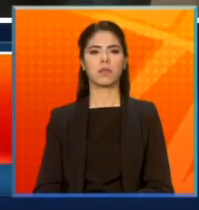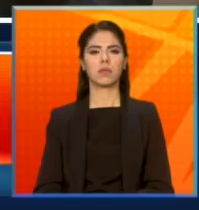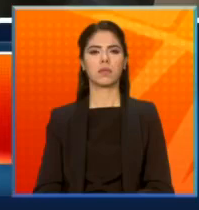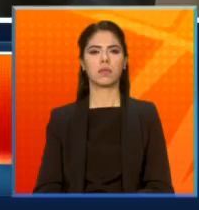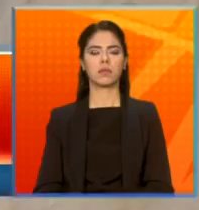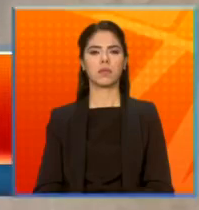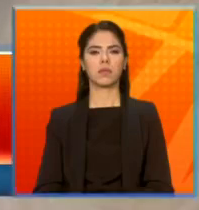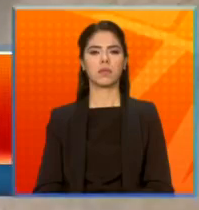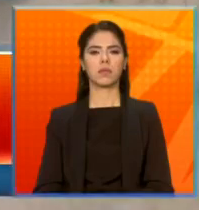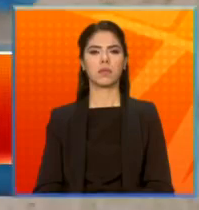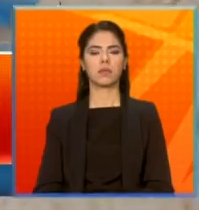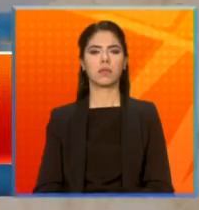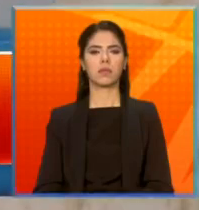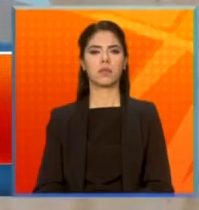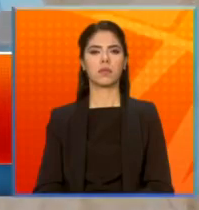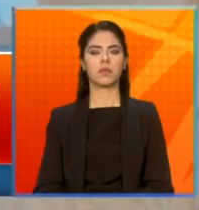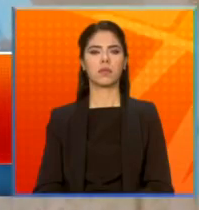bağlı mı duracağız?